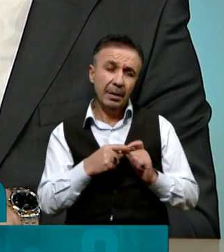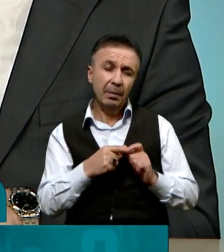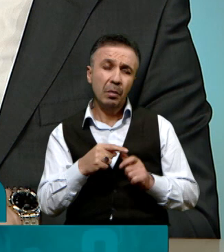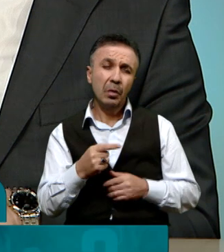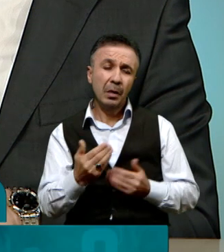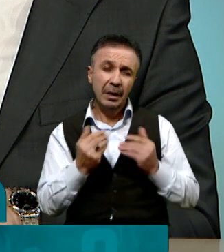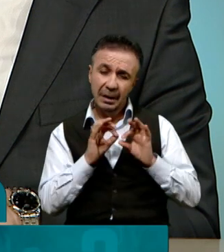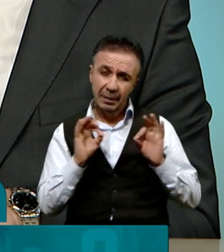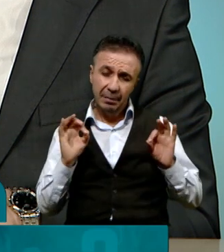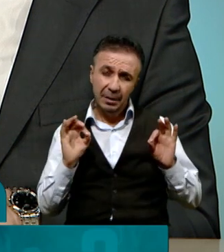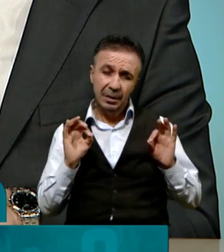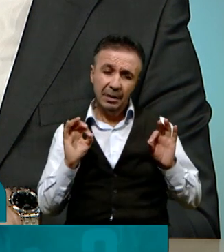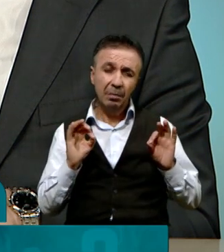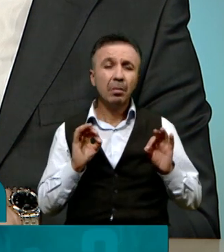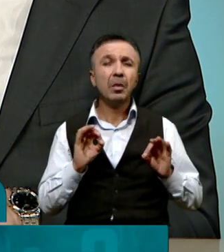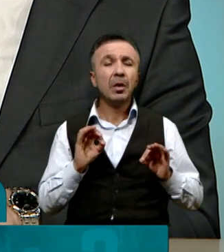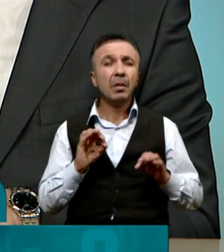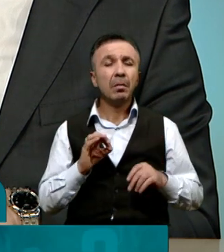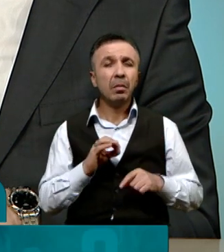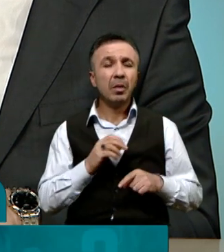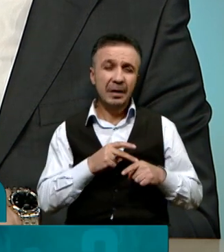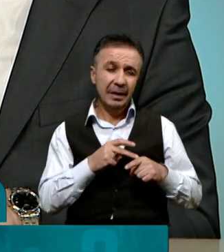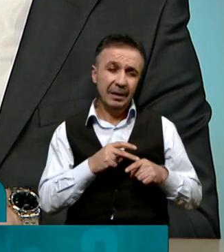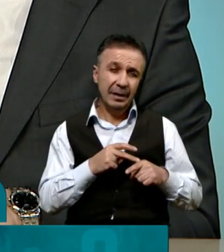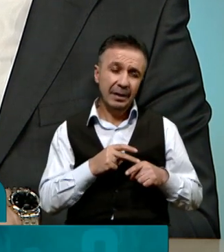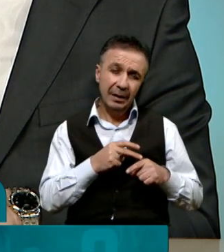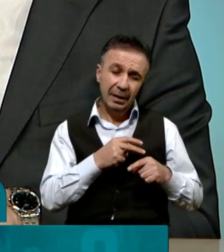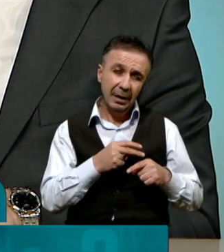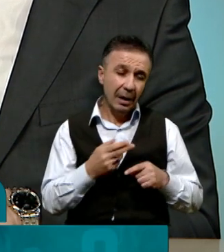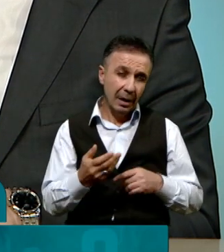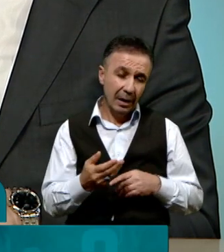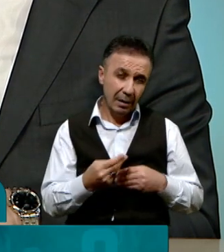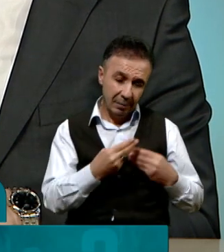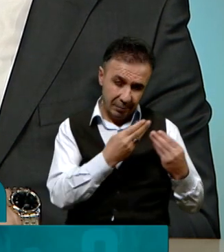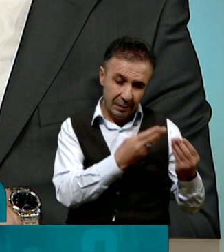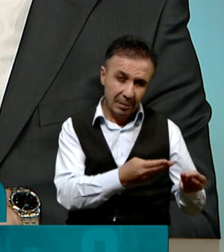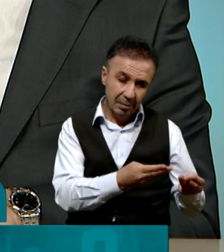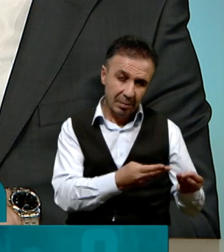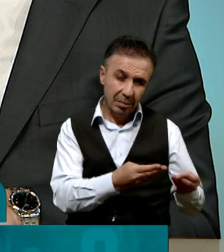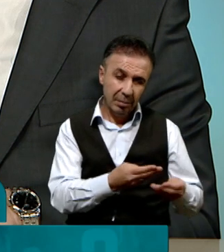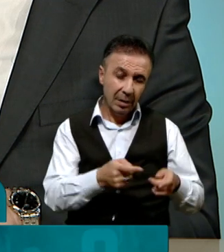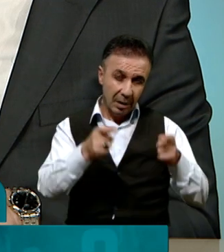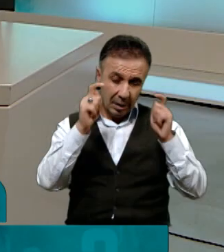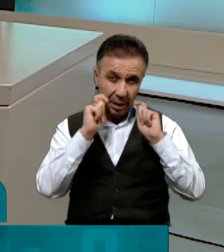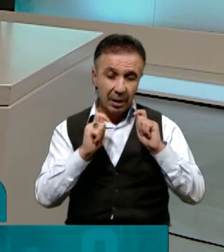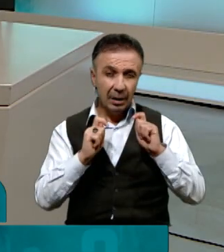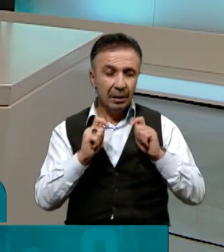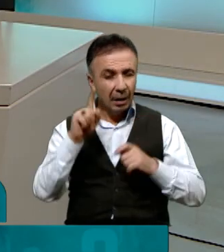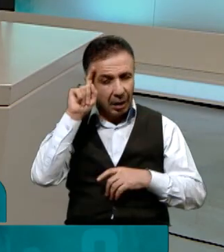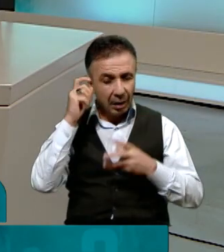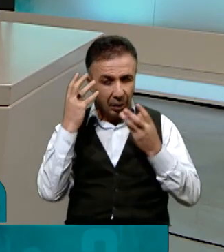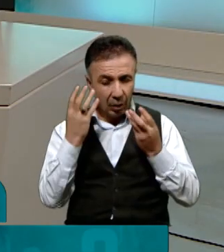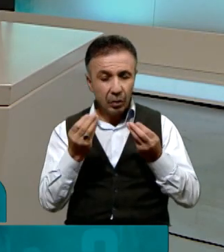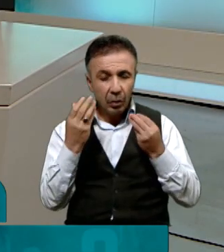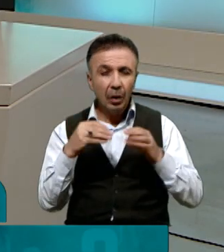yetimlerimiz için buyurun kabul edin. Ya bu haliyle nisap miktarını aşan bir malı olan akıl bali olsun olmasın bir kişiye ben